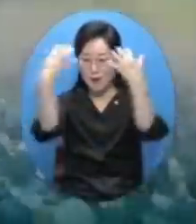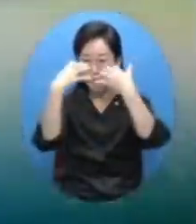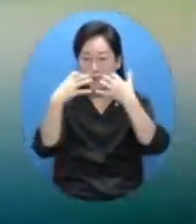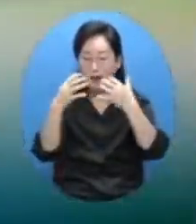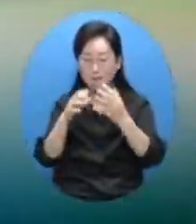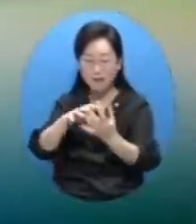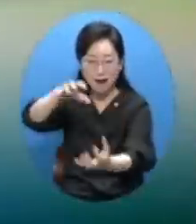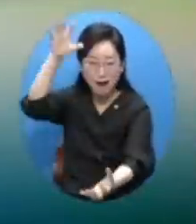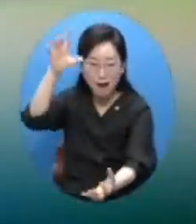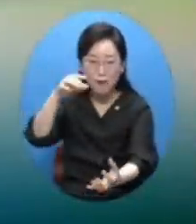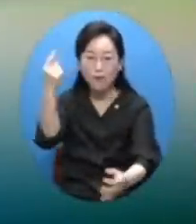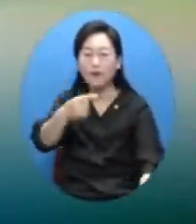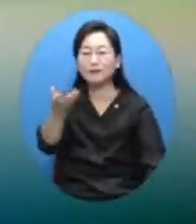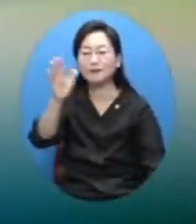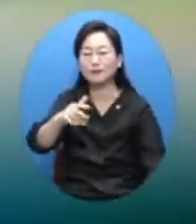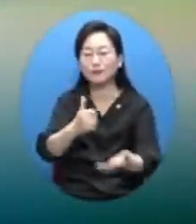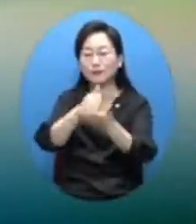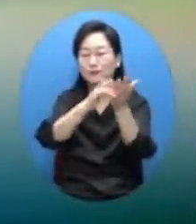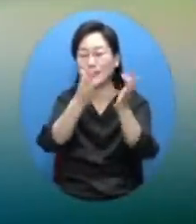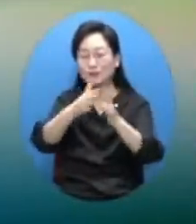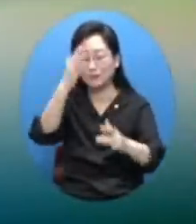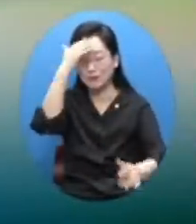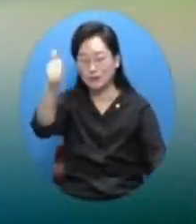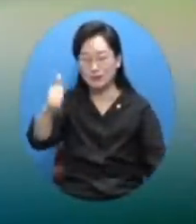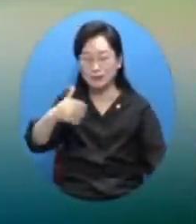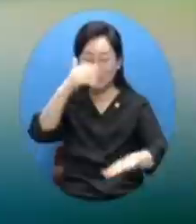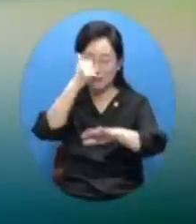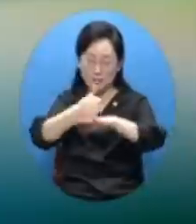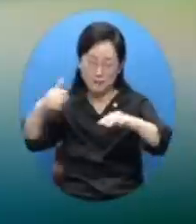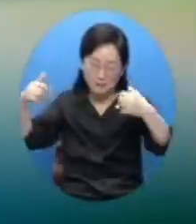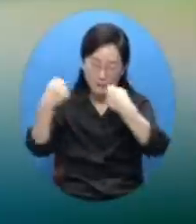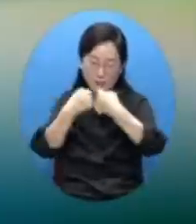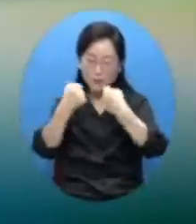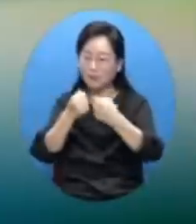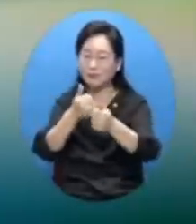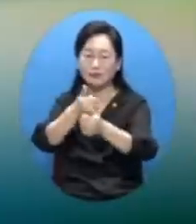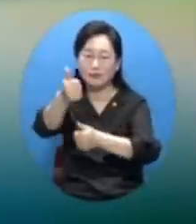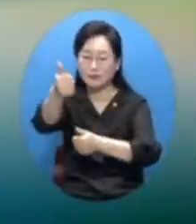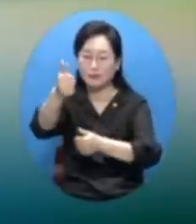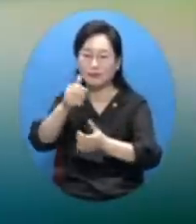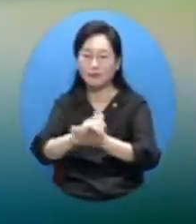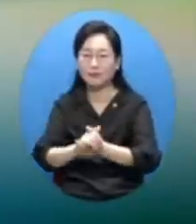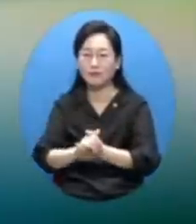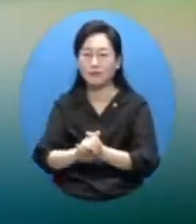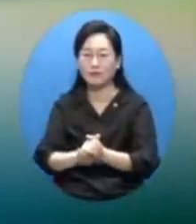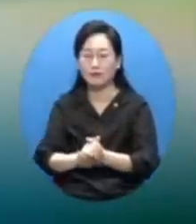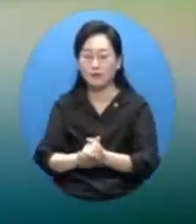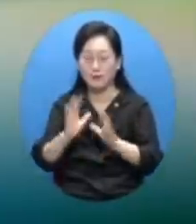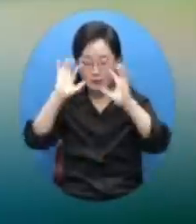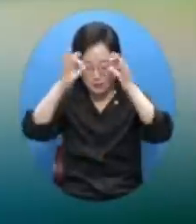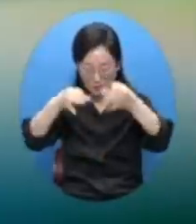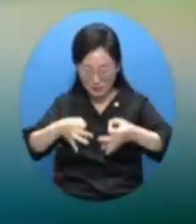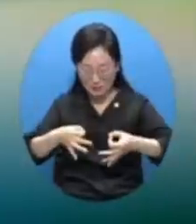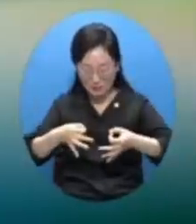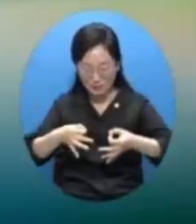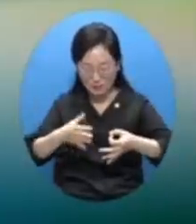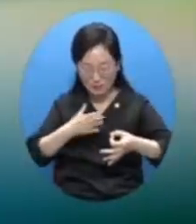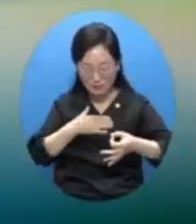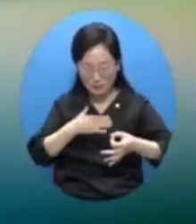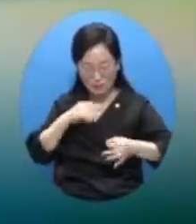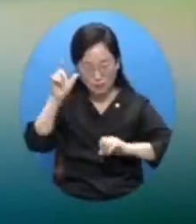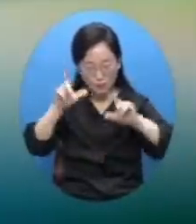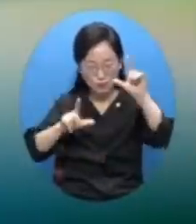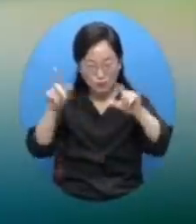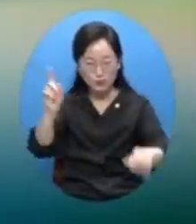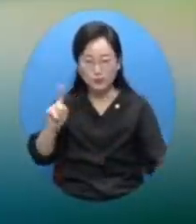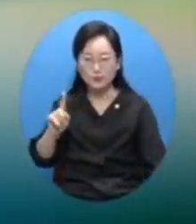벌리고 달려와도 주 예수는 우리의 대장되니 끝내 싸워서 이기리라 자기 자신을 살펴보았습니다 자기 자신의 모습을